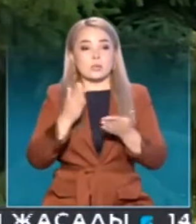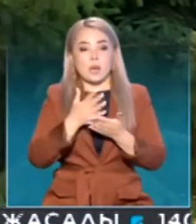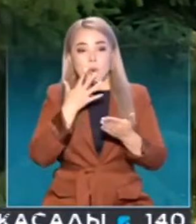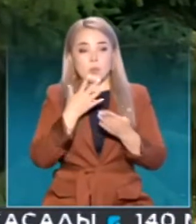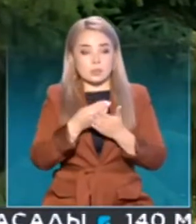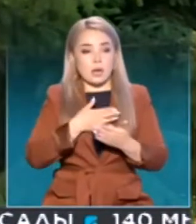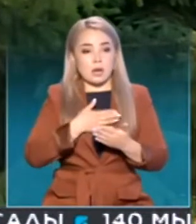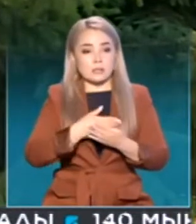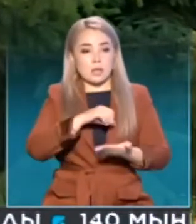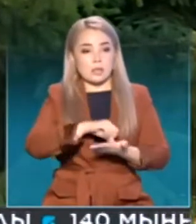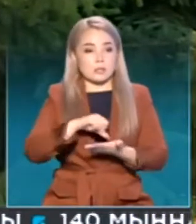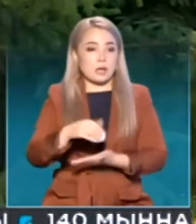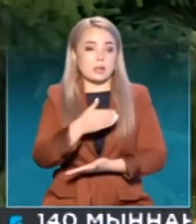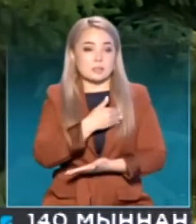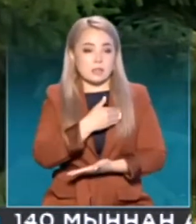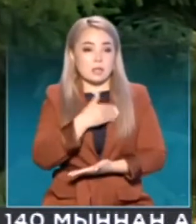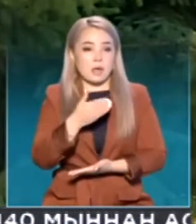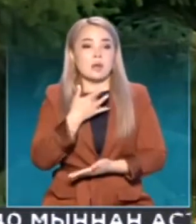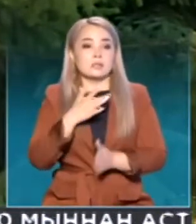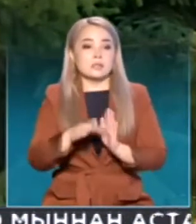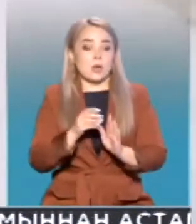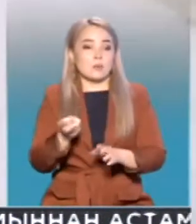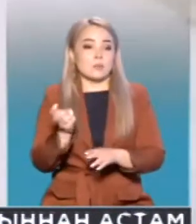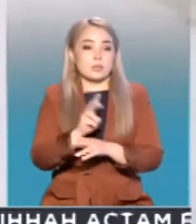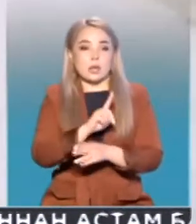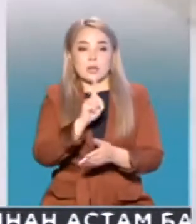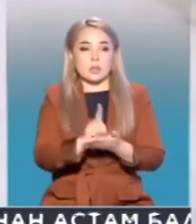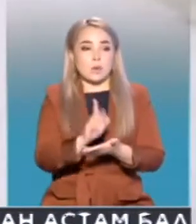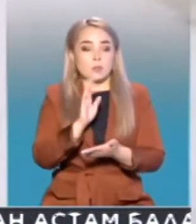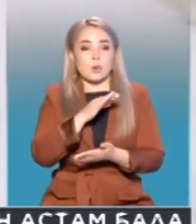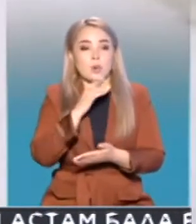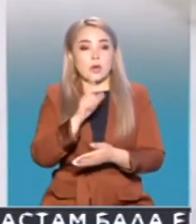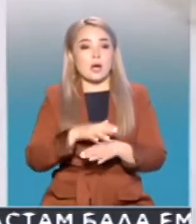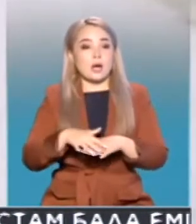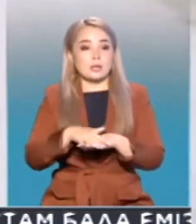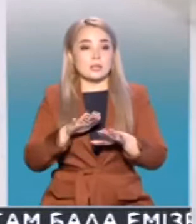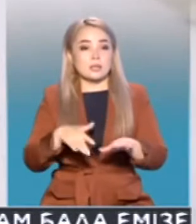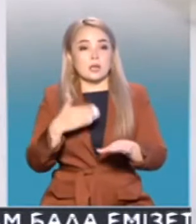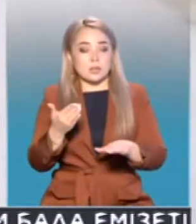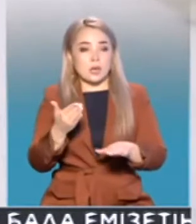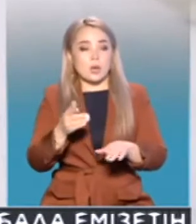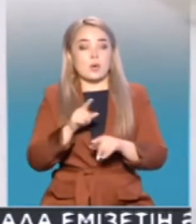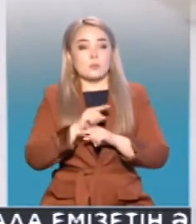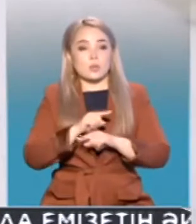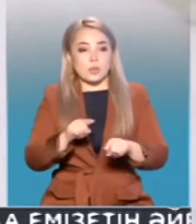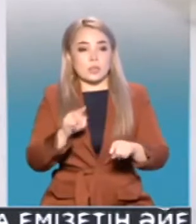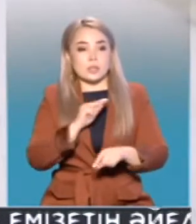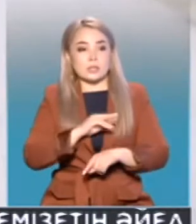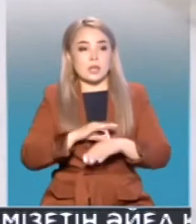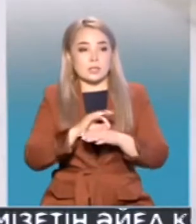өз атсалысқым келеді. Мен әрине дауыс бергенге барам. Көптеген халықтың мүдделері